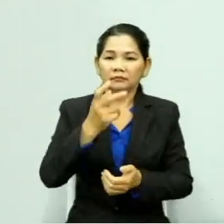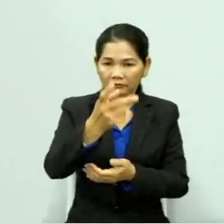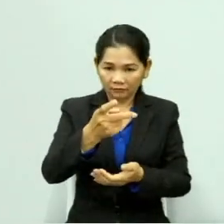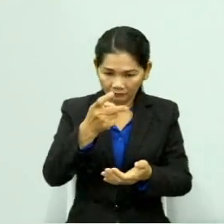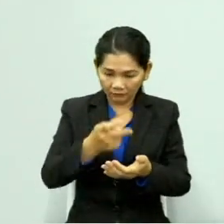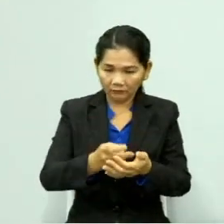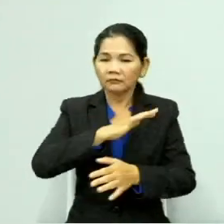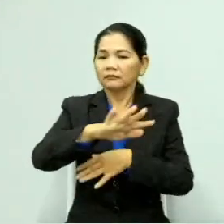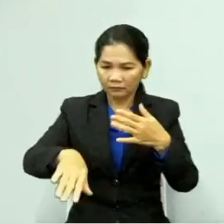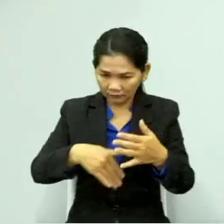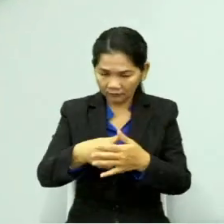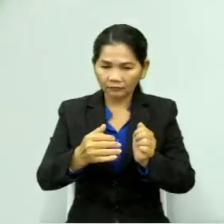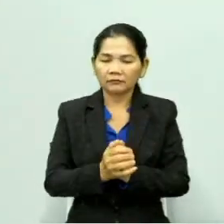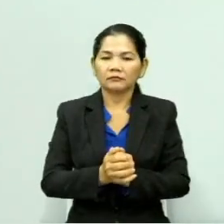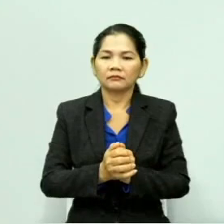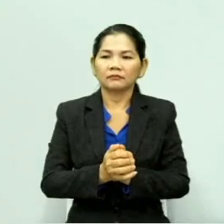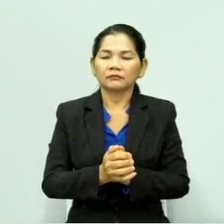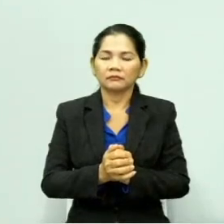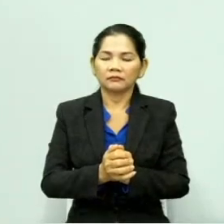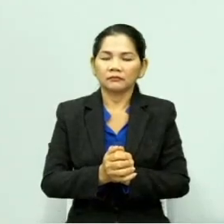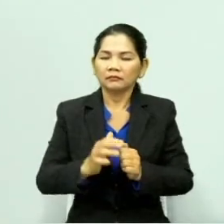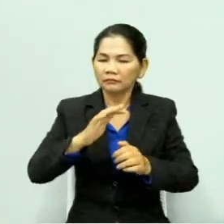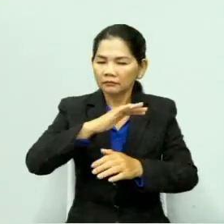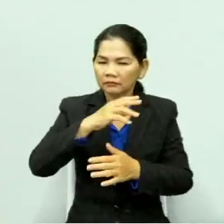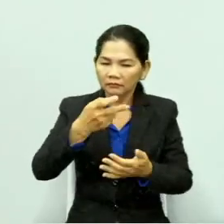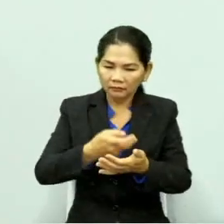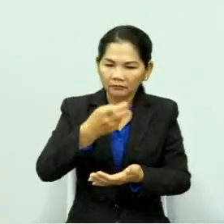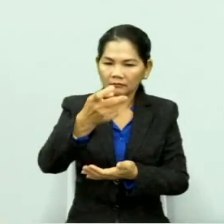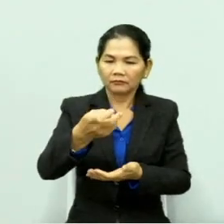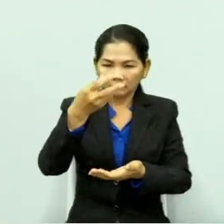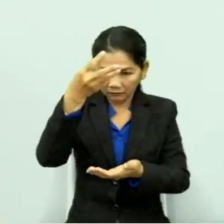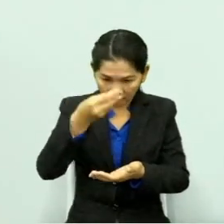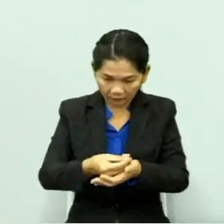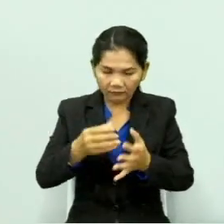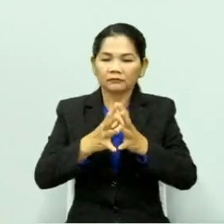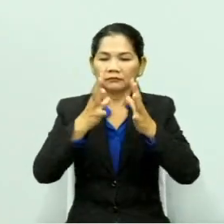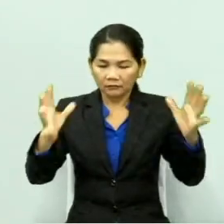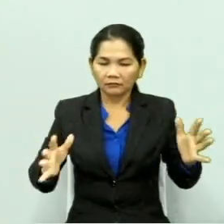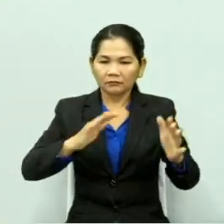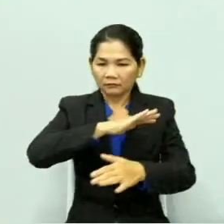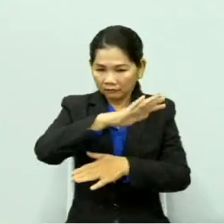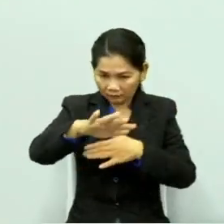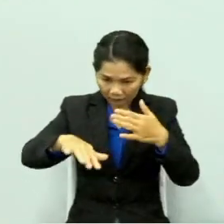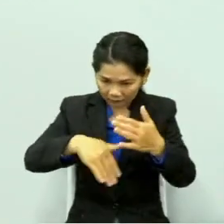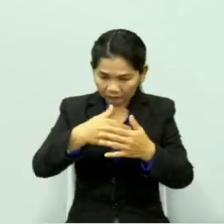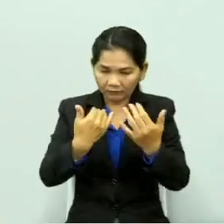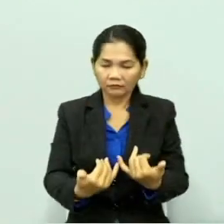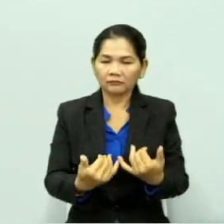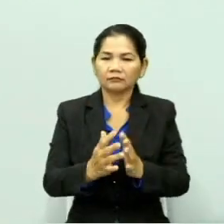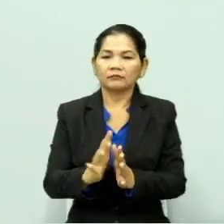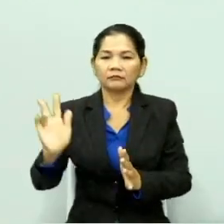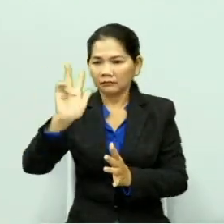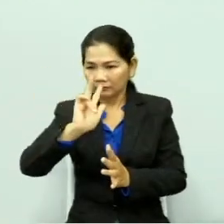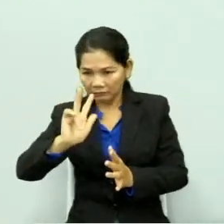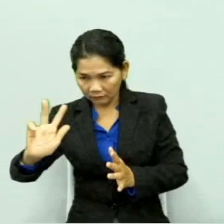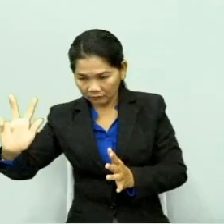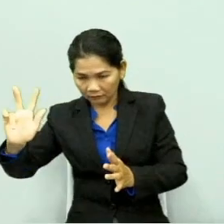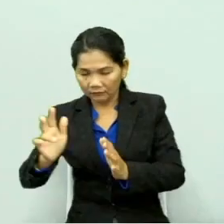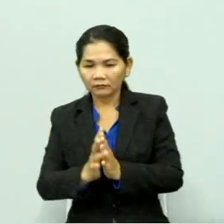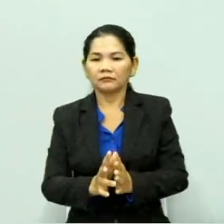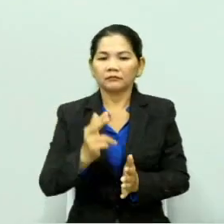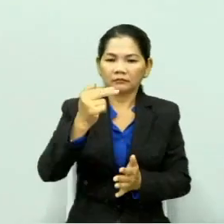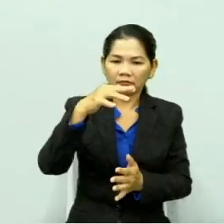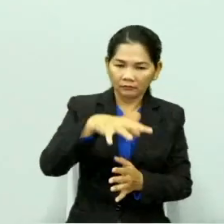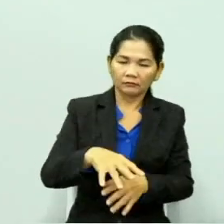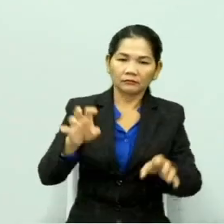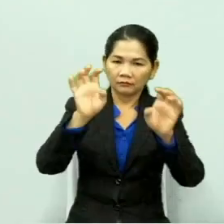chà sầm bạt tiền này nó cứ sầm bạt ở vậy là tới chà cứ chia sầm bạt chà cứ chia còn lại thì sẽ cho đại chia pra sát đại chia còn lại thì